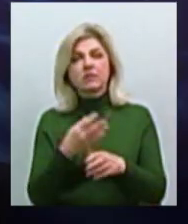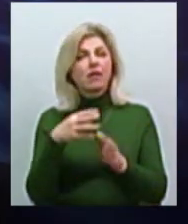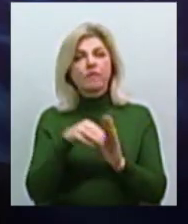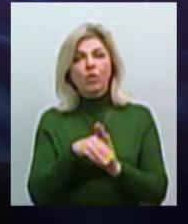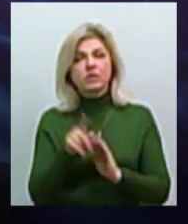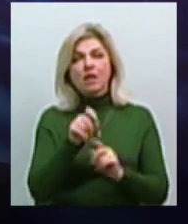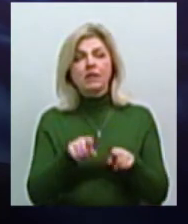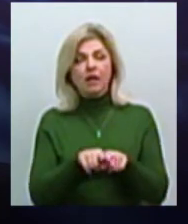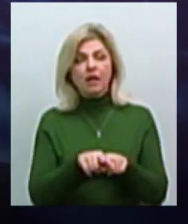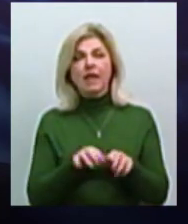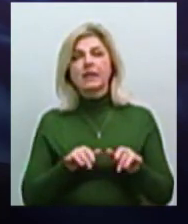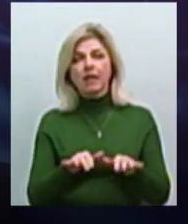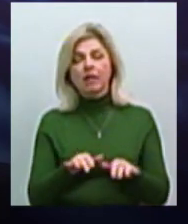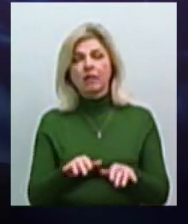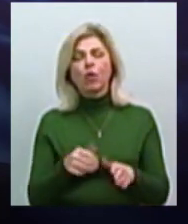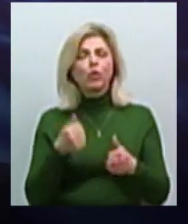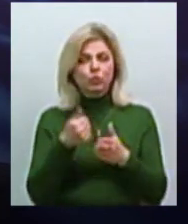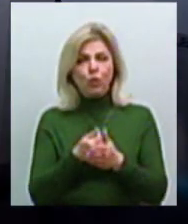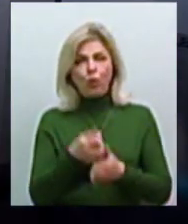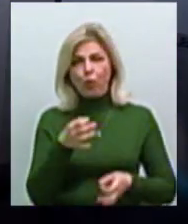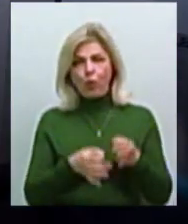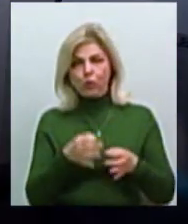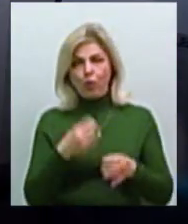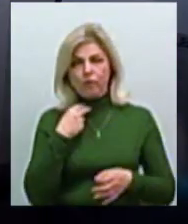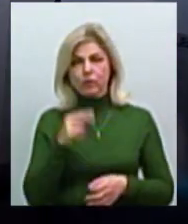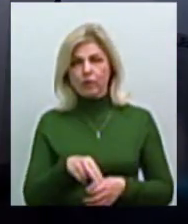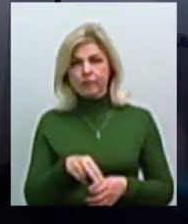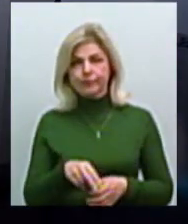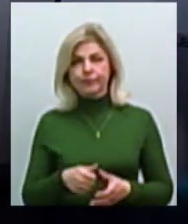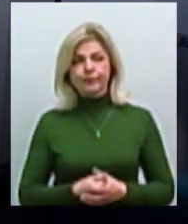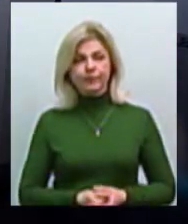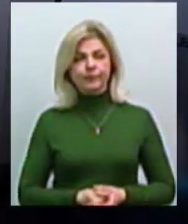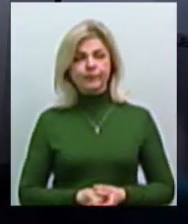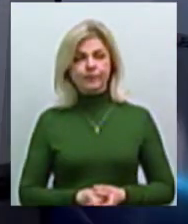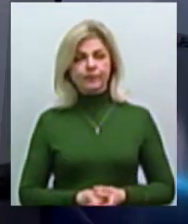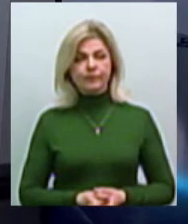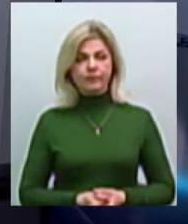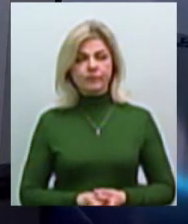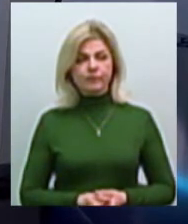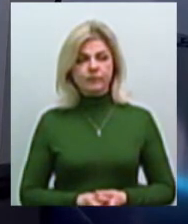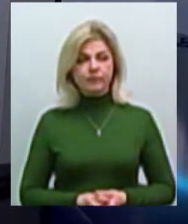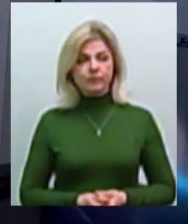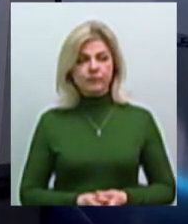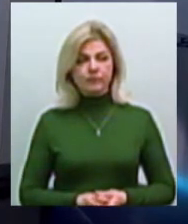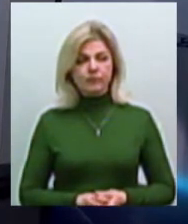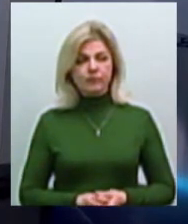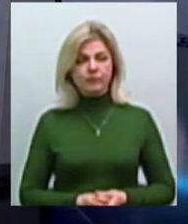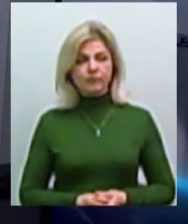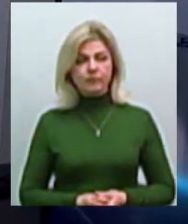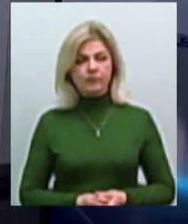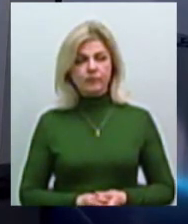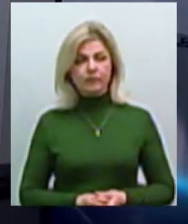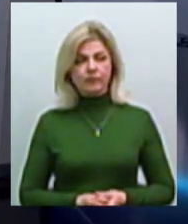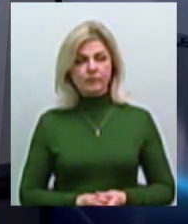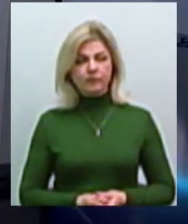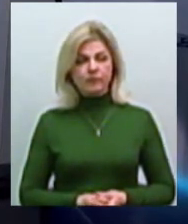такі вплоть дії? Вплоть до уголовної. Вплоть до уголовної відповідальності. А, будь ласка, Олександр